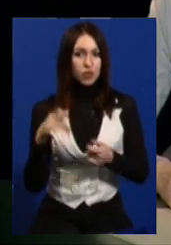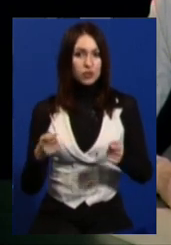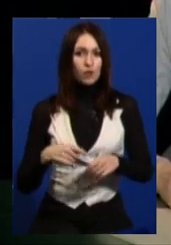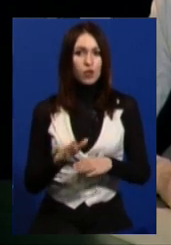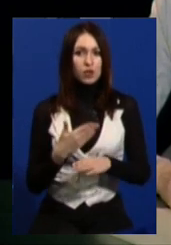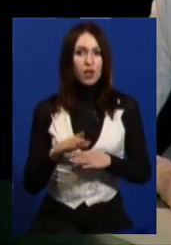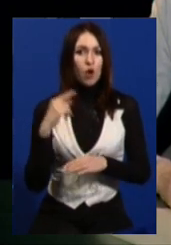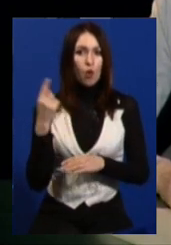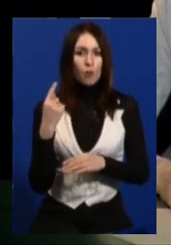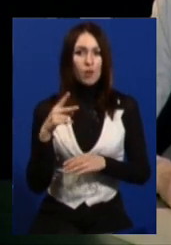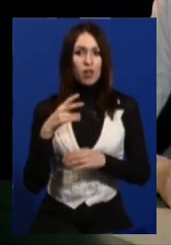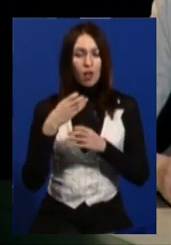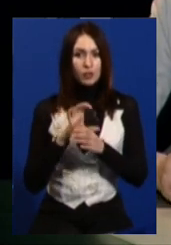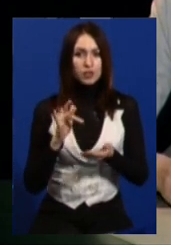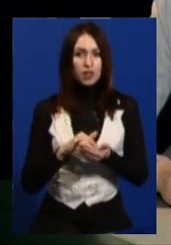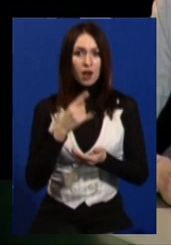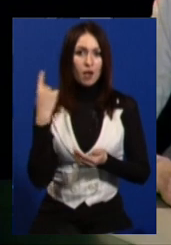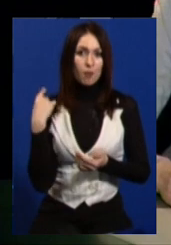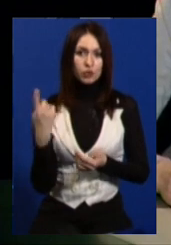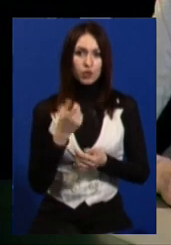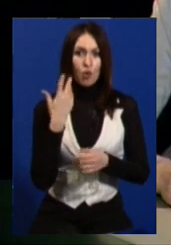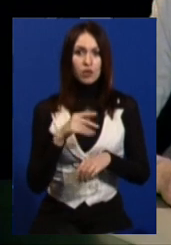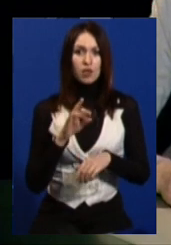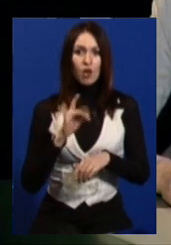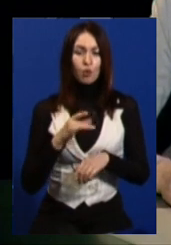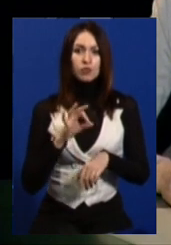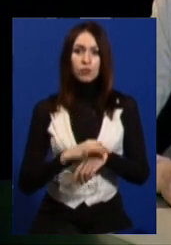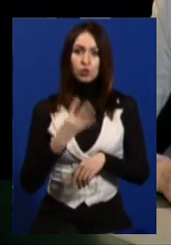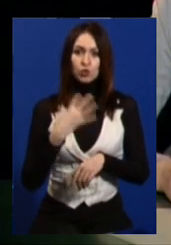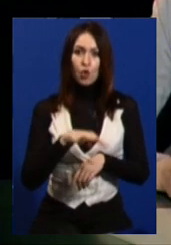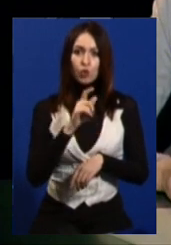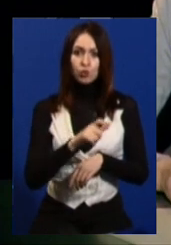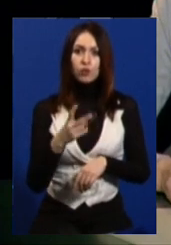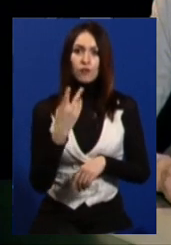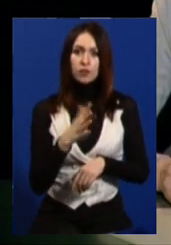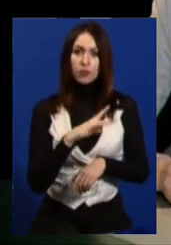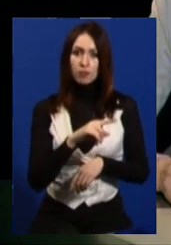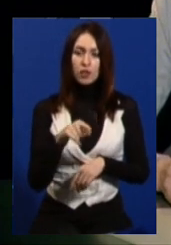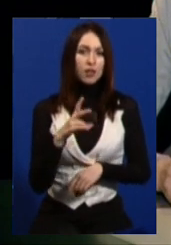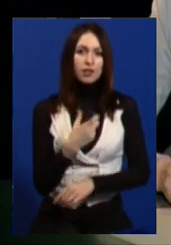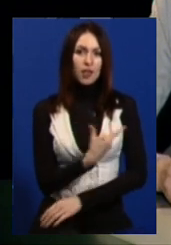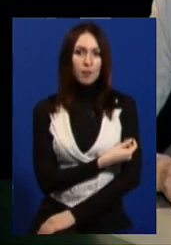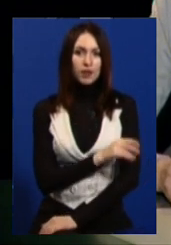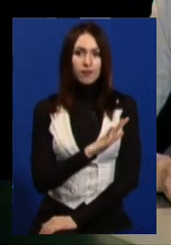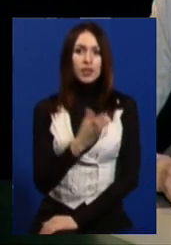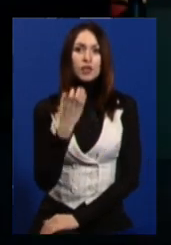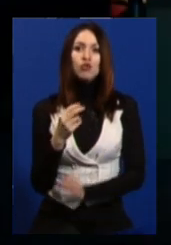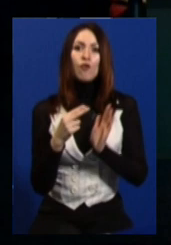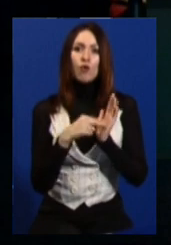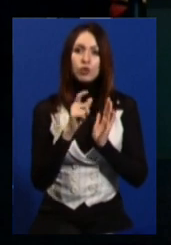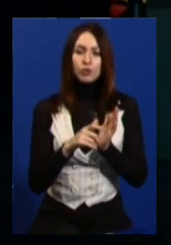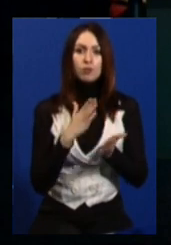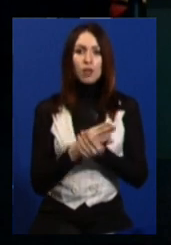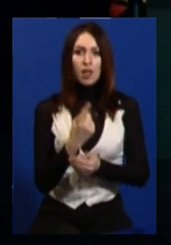відділення облабцентру, минулого тижня, коли на кір захворіли 40 людей, 25 з них були нещеплені, і ще 8 мали